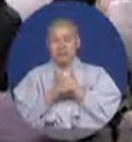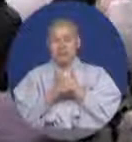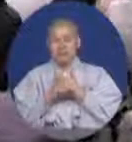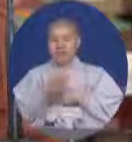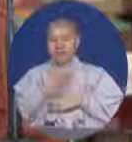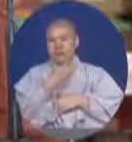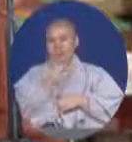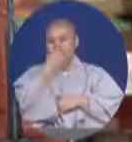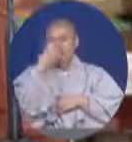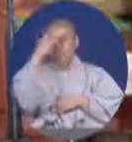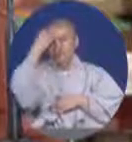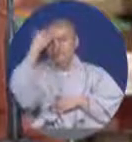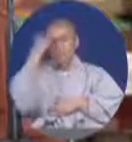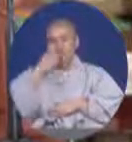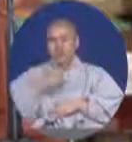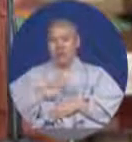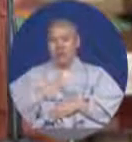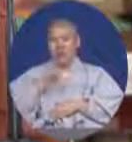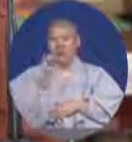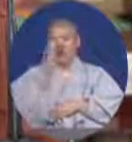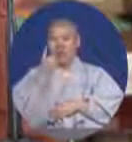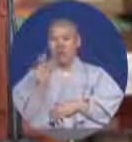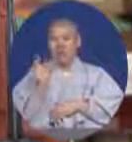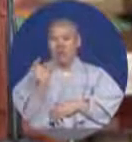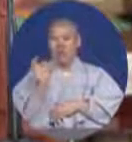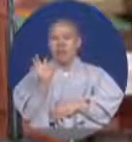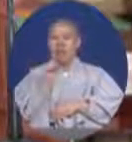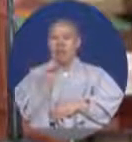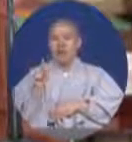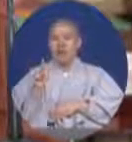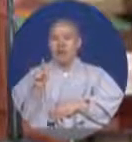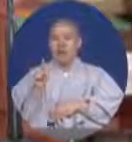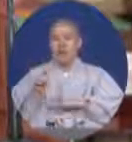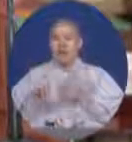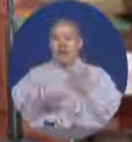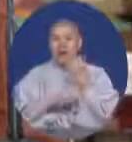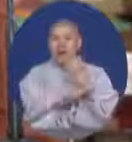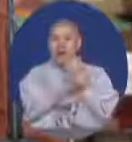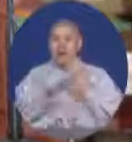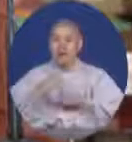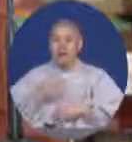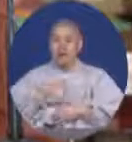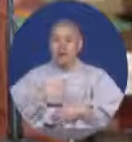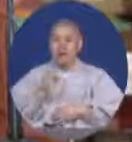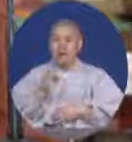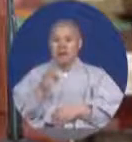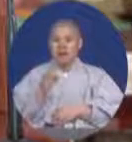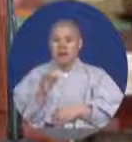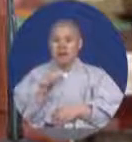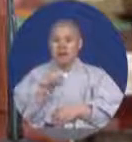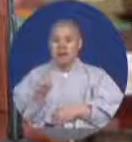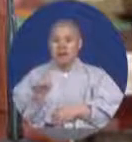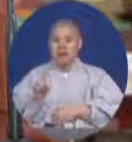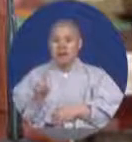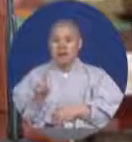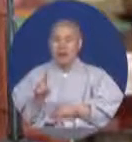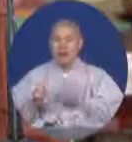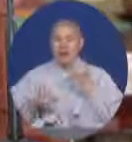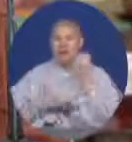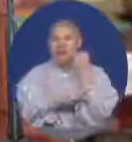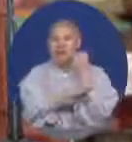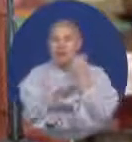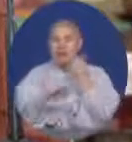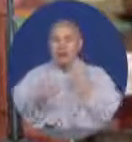꿈꾸는 나, 몽아, 그림자 나, 영아 이런 건데, 이